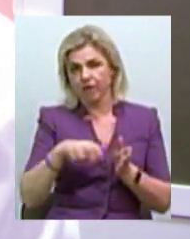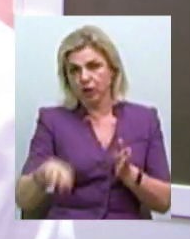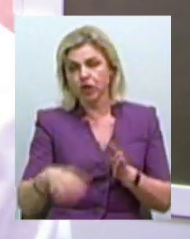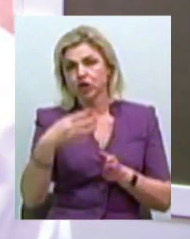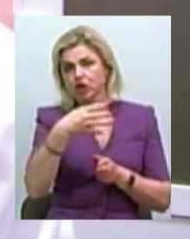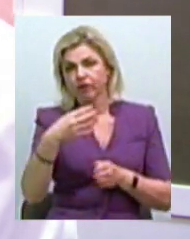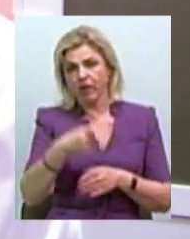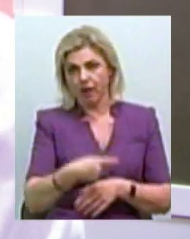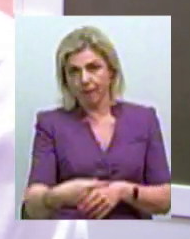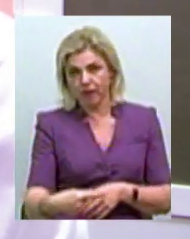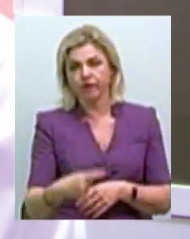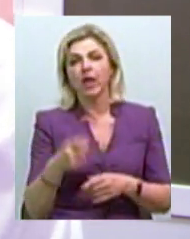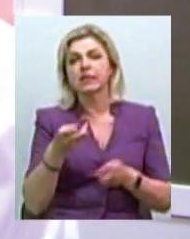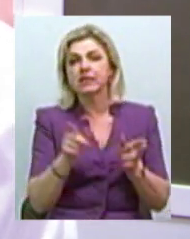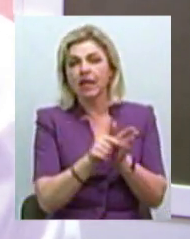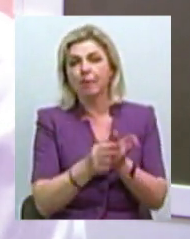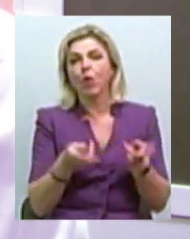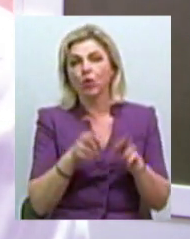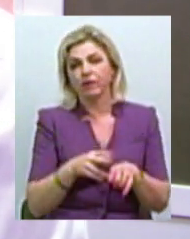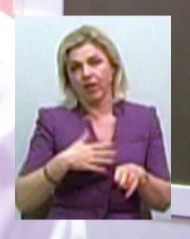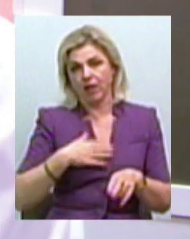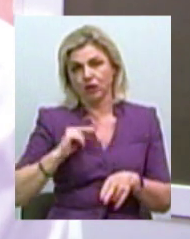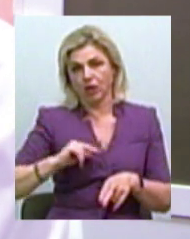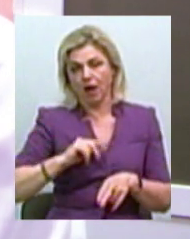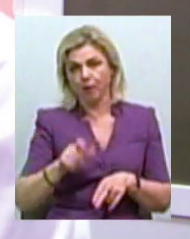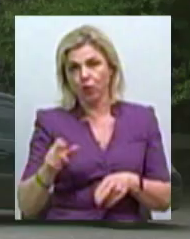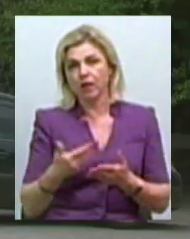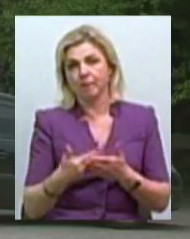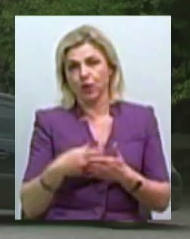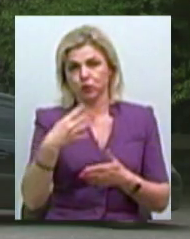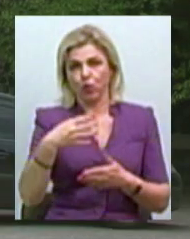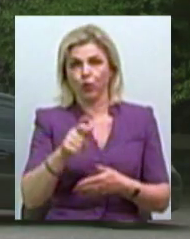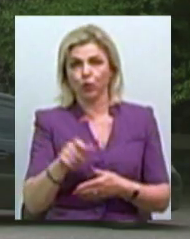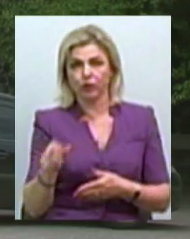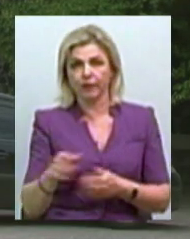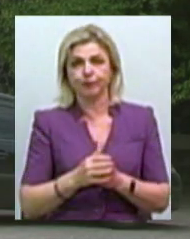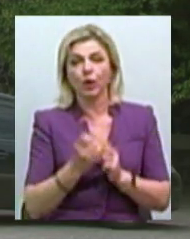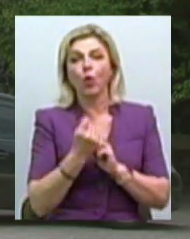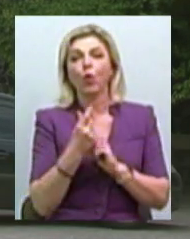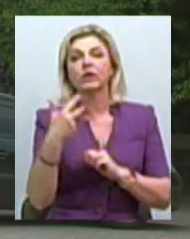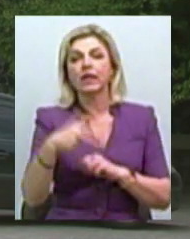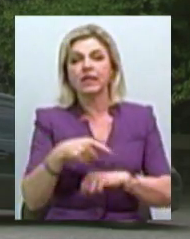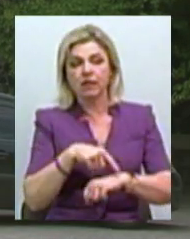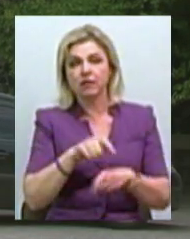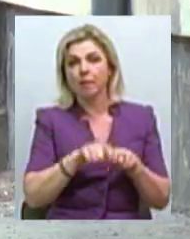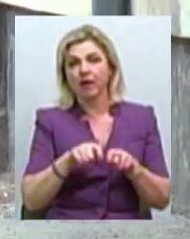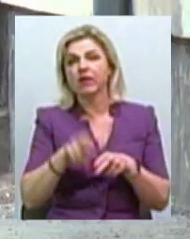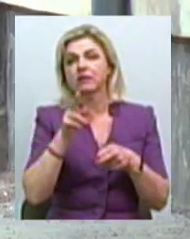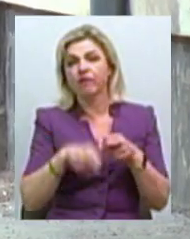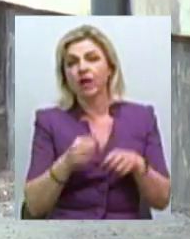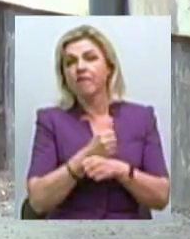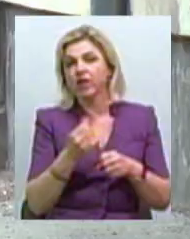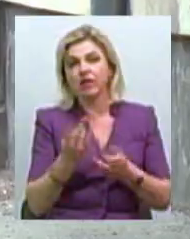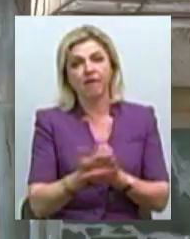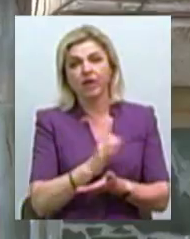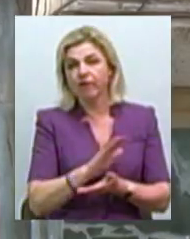на 1-й. З ними залишались наші співробітники – близько 40 людей. О 13:30 перевірку закінчили, вибухівку не